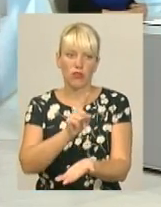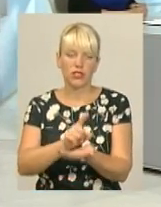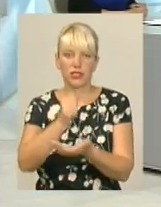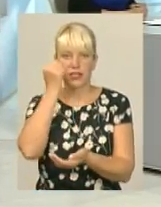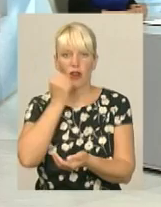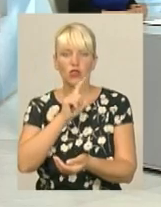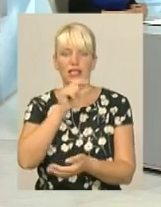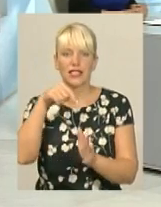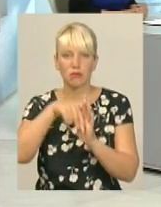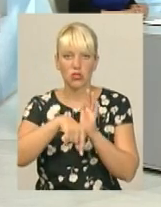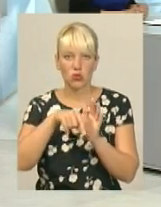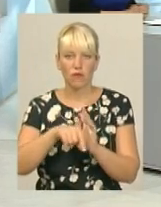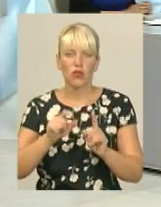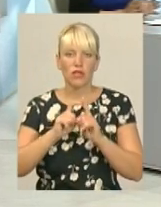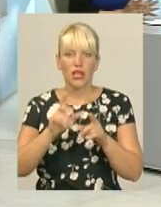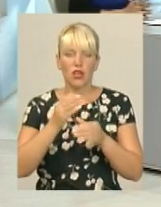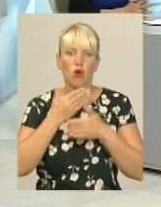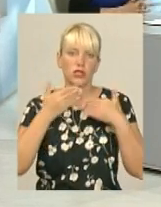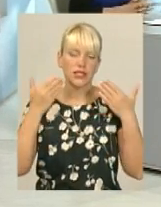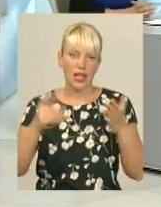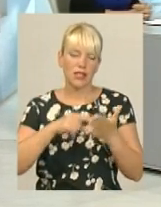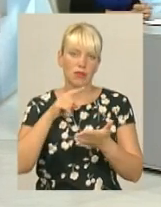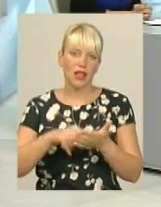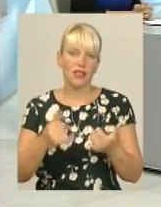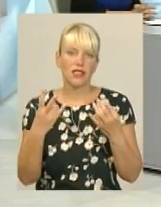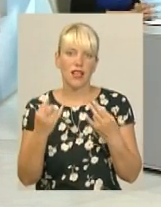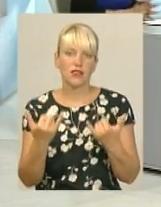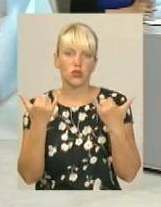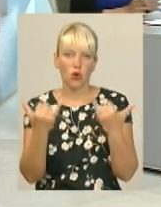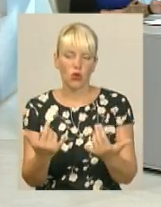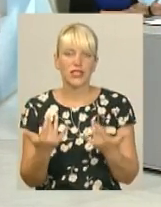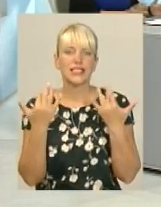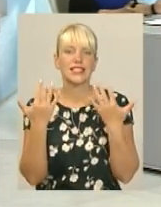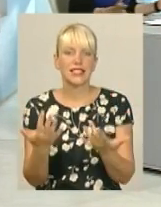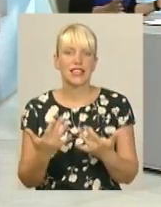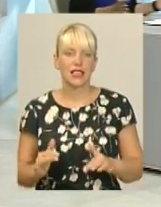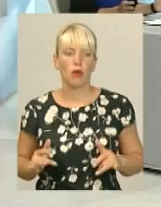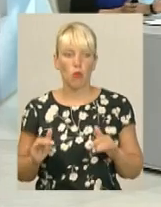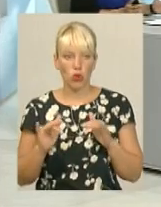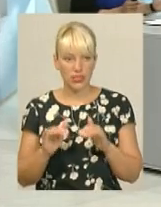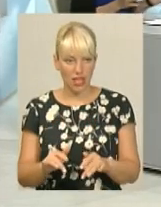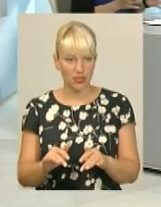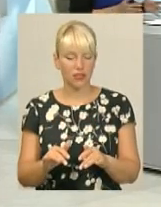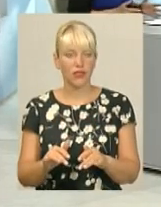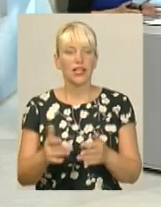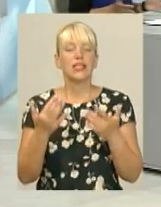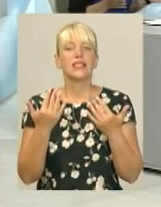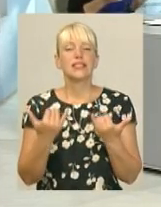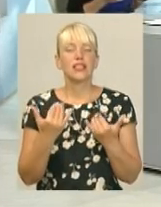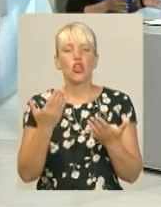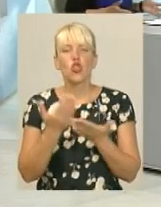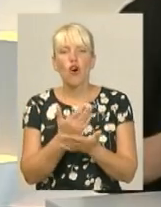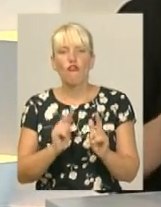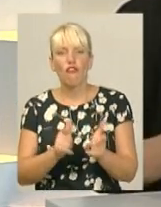таку змістовну відповідь. І останнє питання на сьогодні. Все ж таки, стільки процесів, стільки нововведень,